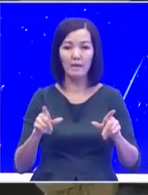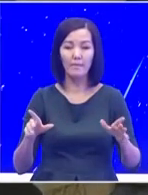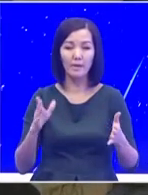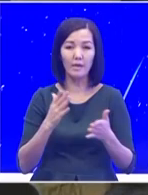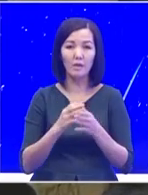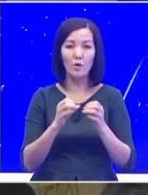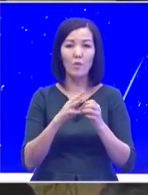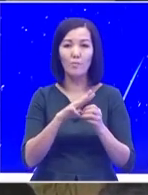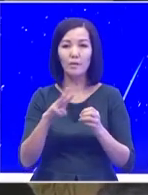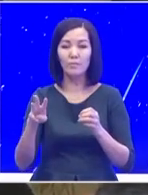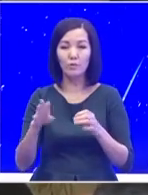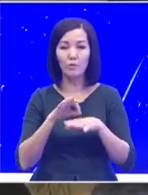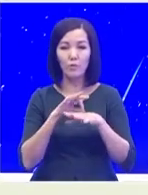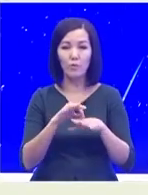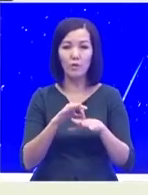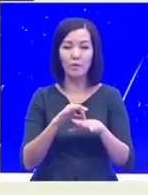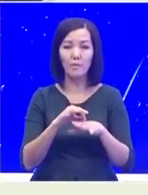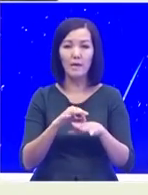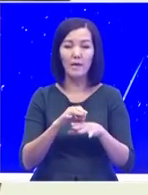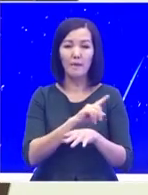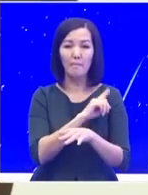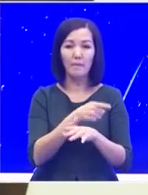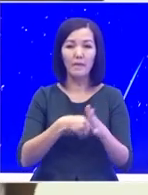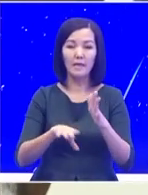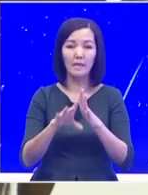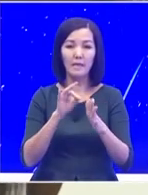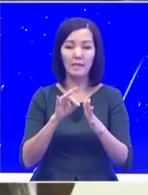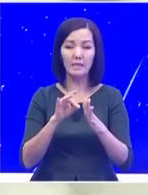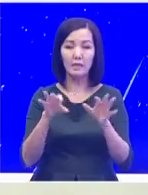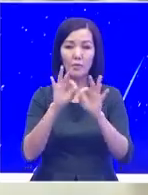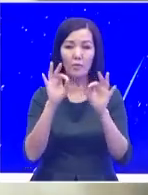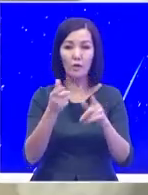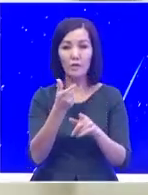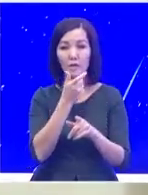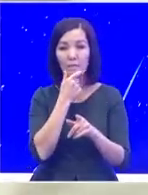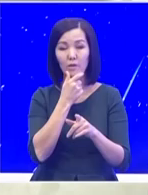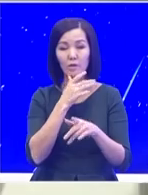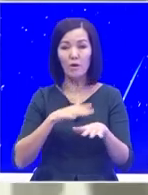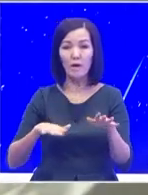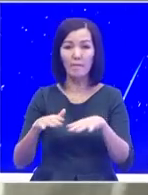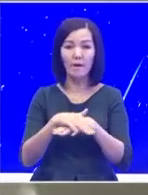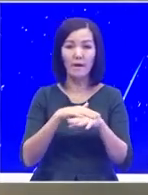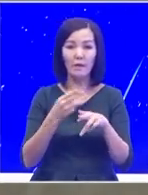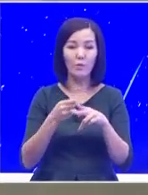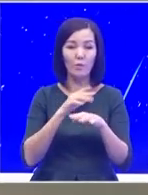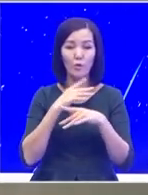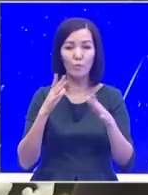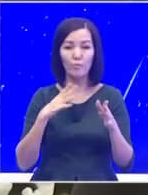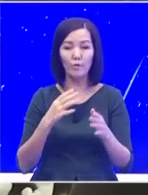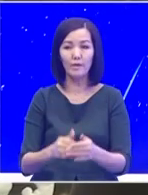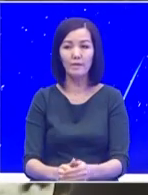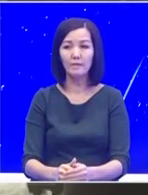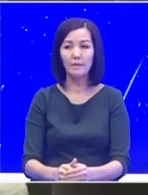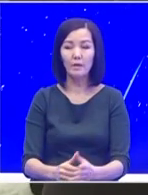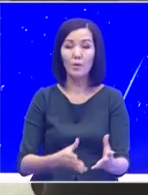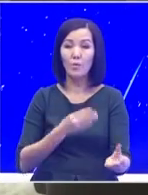15 минут аралығында өтіп, жүйріктер іріктелді. Ойыншылардың өнерін тамашылауға аймақ халқы да көп жиналды. Тартыс